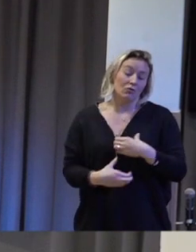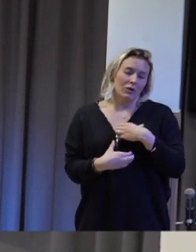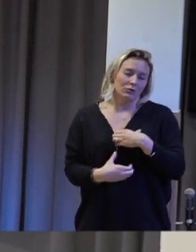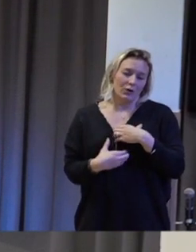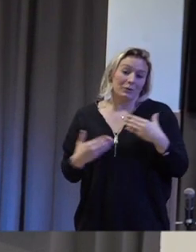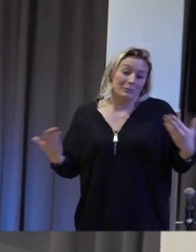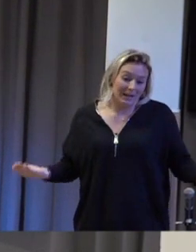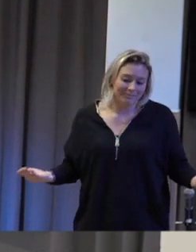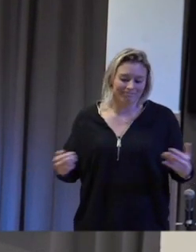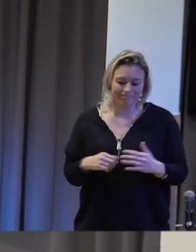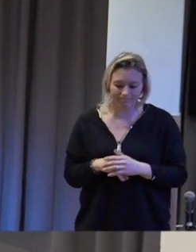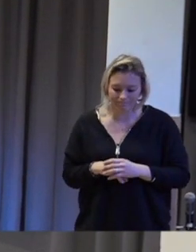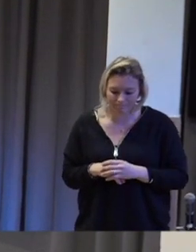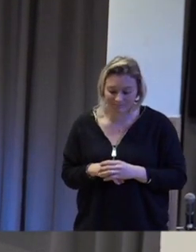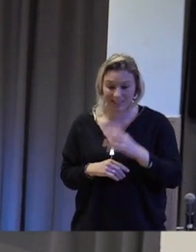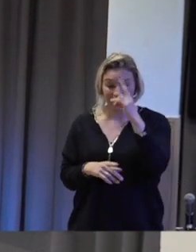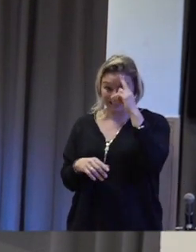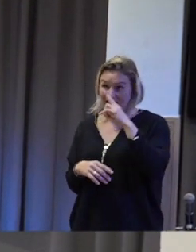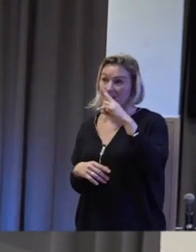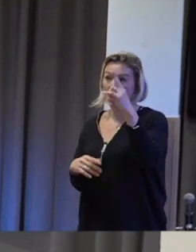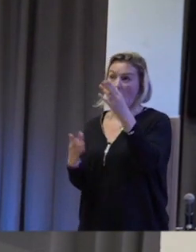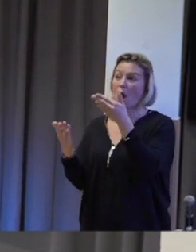Sauf que si le Seigneur